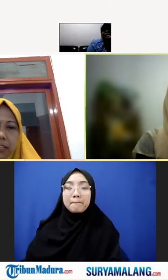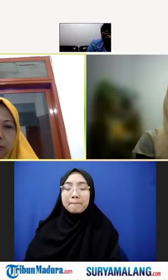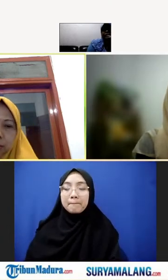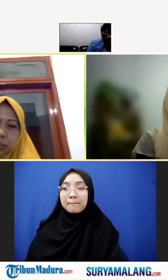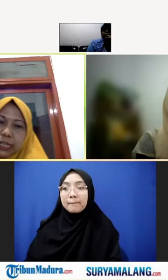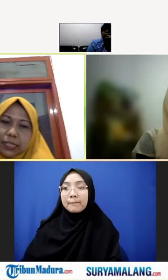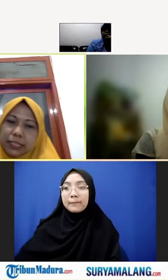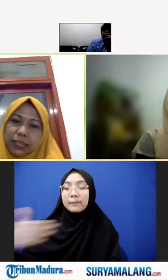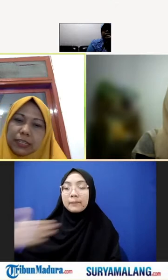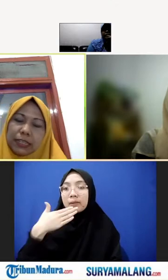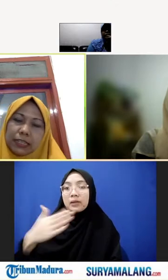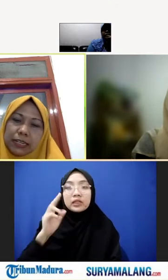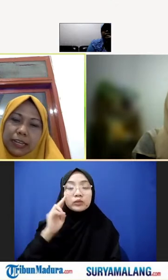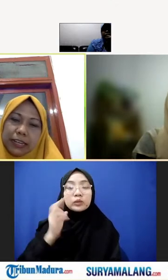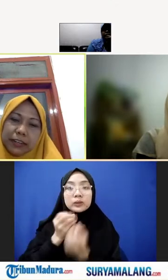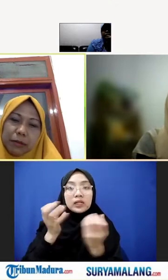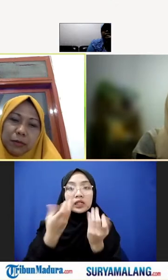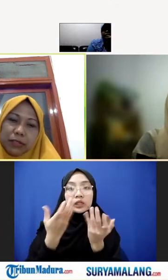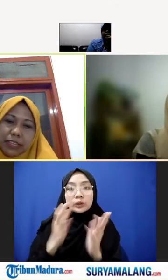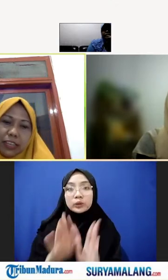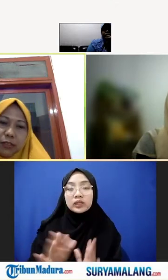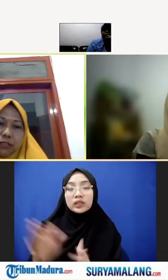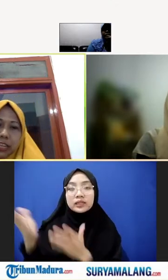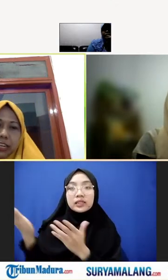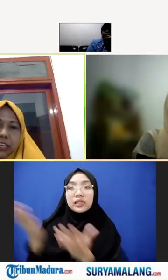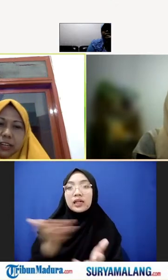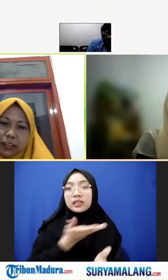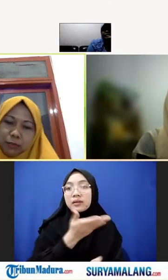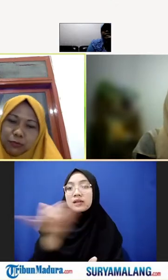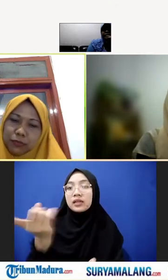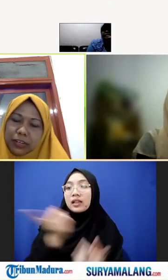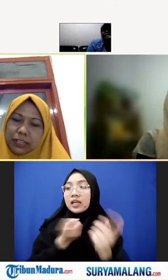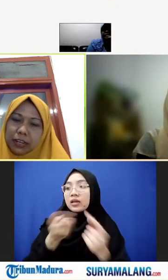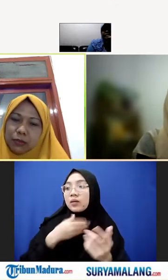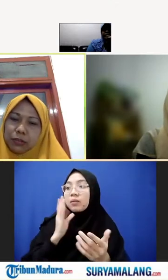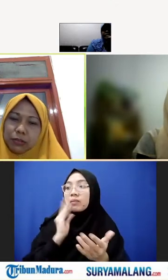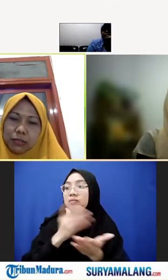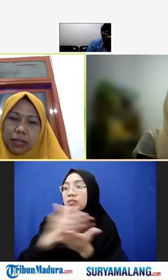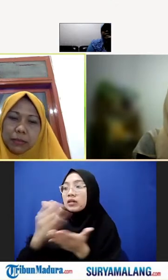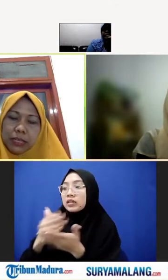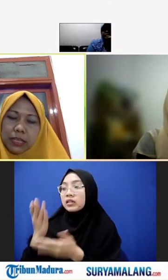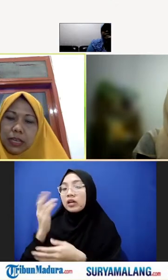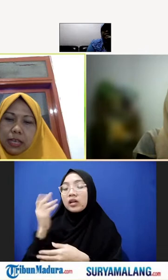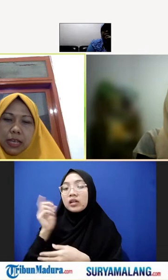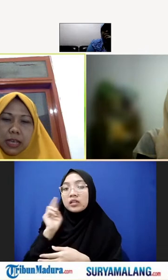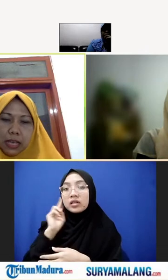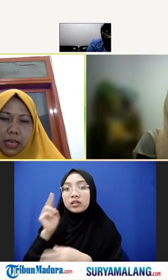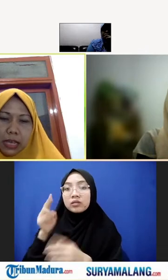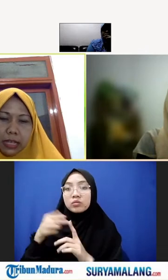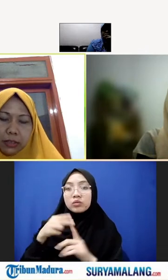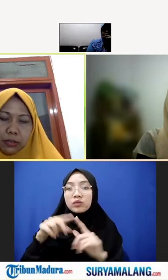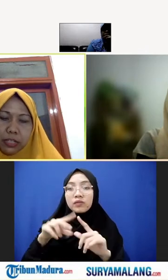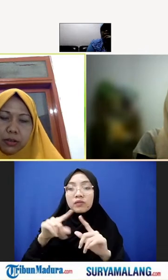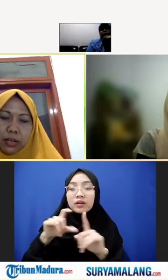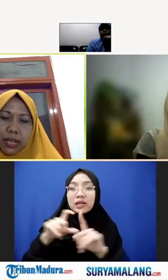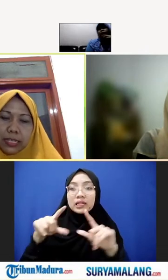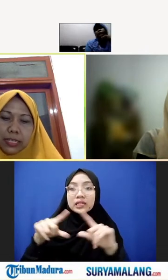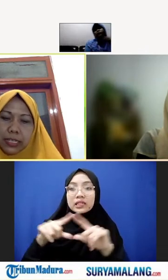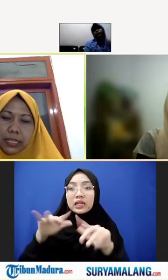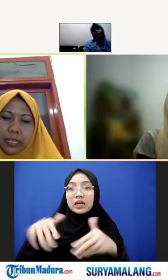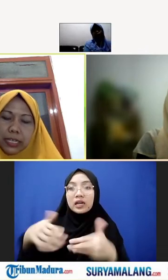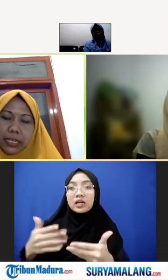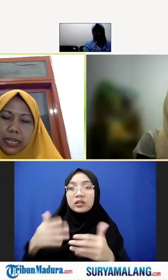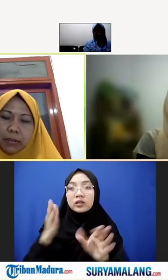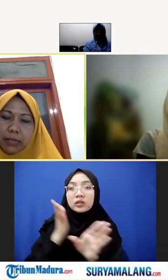Terima kasih Bu penjelasannya. Silakan yang mau bertanya atau sharing ada Ibu Farida Luki Utami. atau psikolog